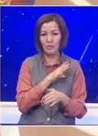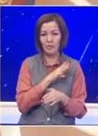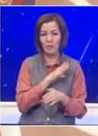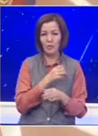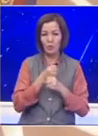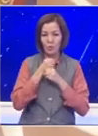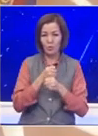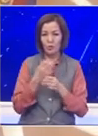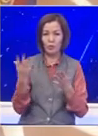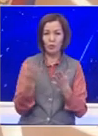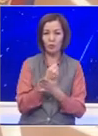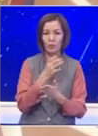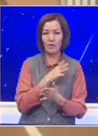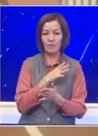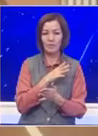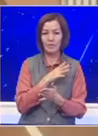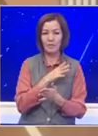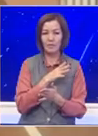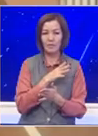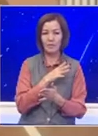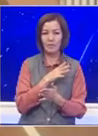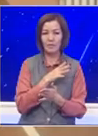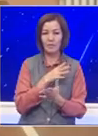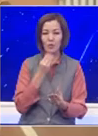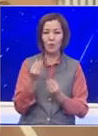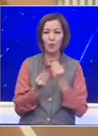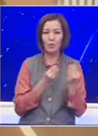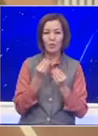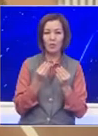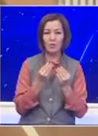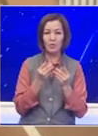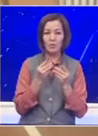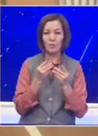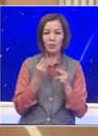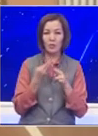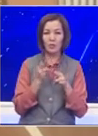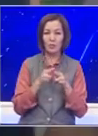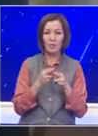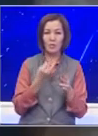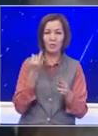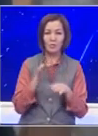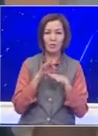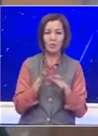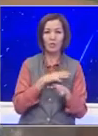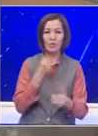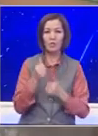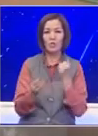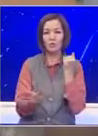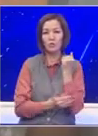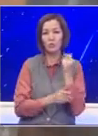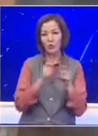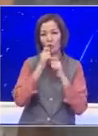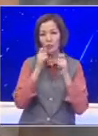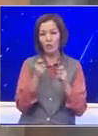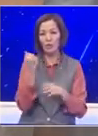нақты спортпен шұғылданған, өздерінің күштерін, ойындарын жоғалтпаған. Оның дәлелі бүгінгі мына жеңісіміз. Жарыс соңында жүлдегерлер